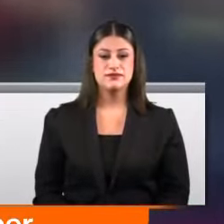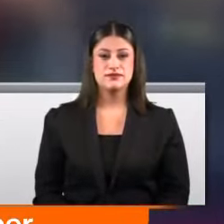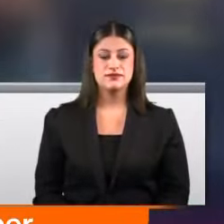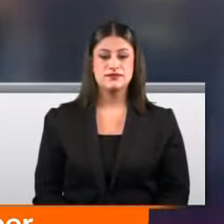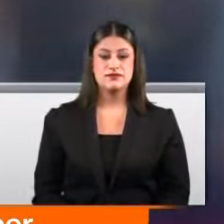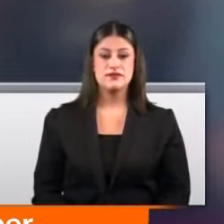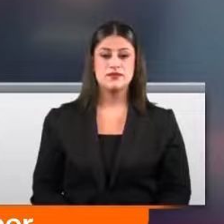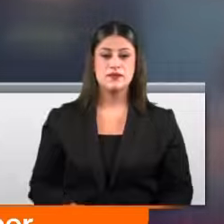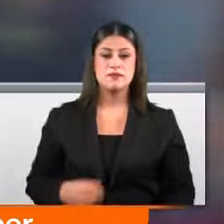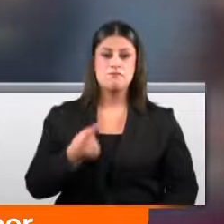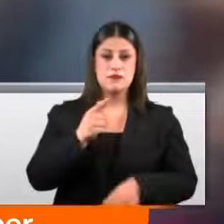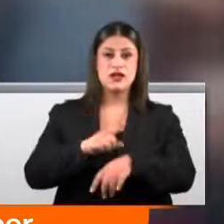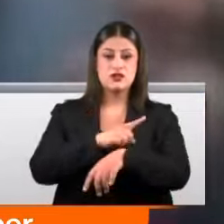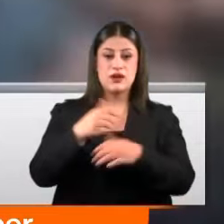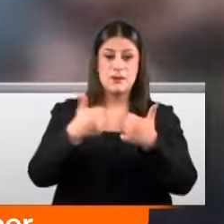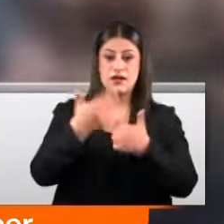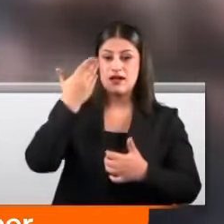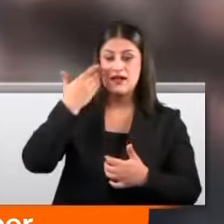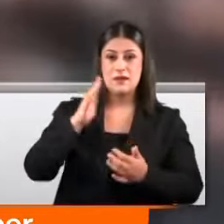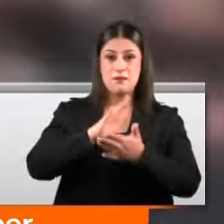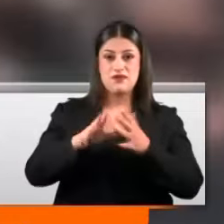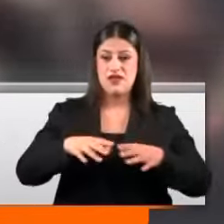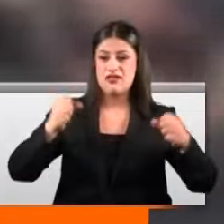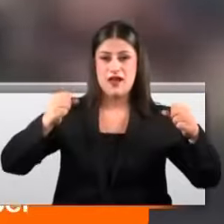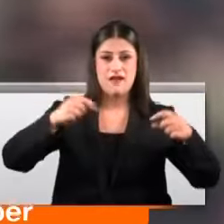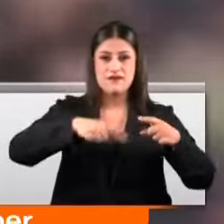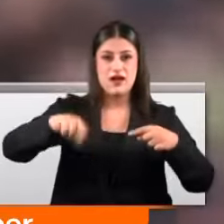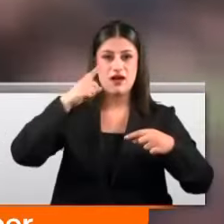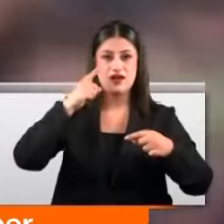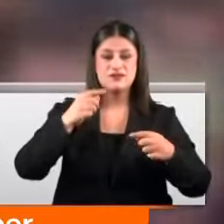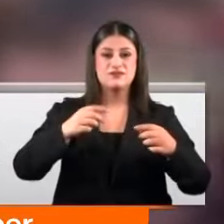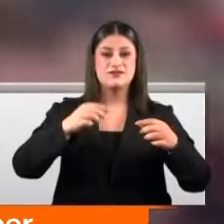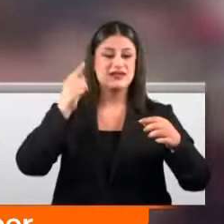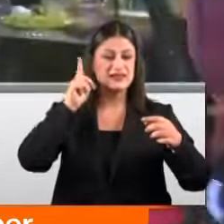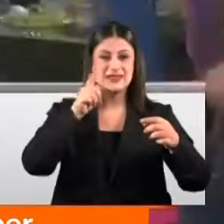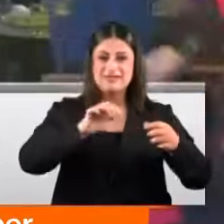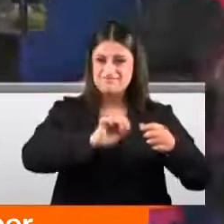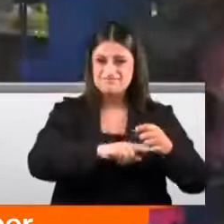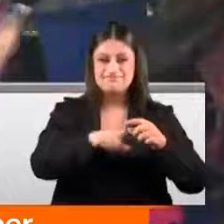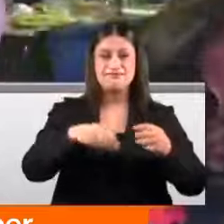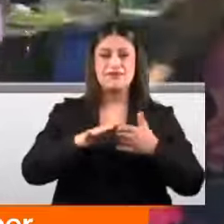Bir süre maçı izleyen makinist, taraftara korna çalarak destek verip yoluna devam etti.